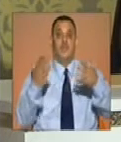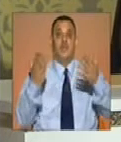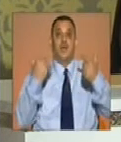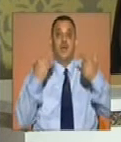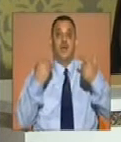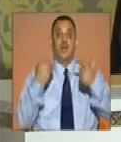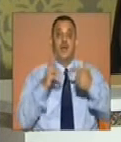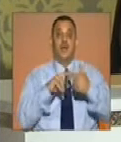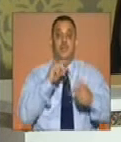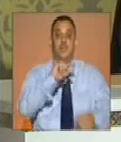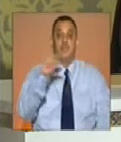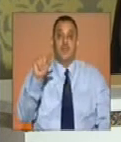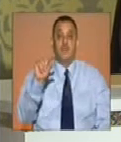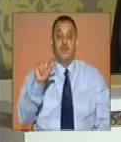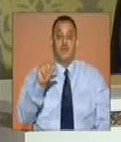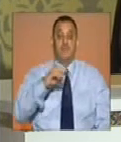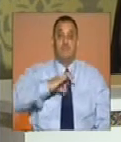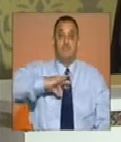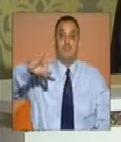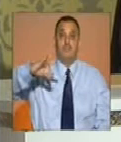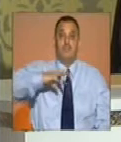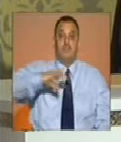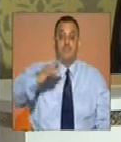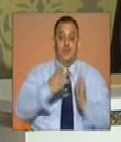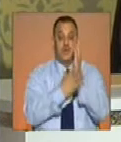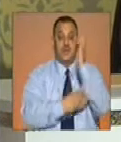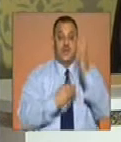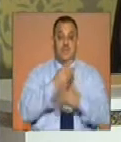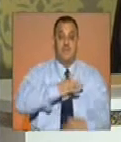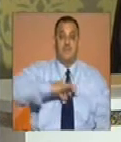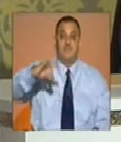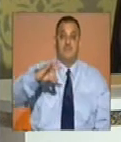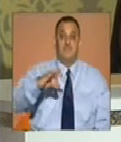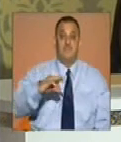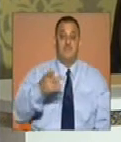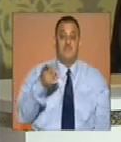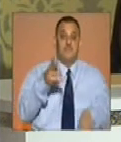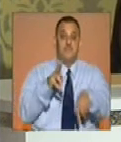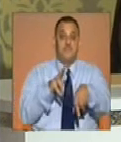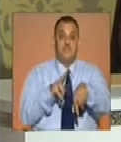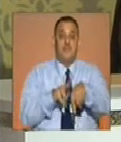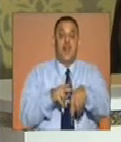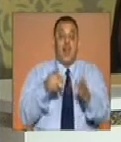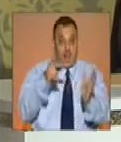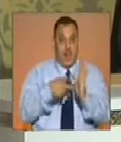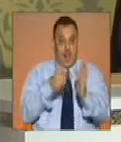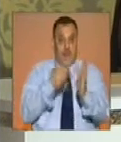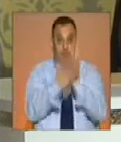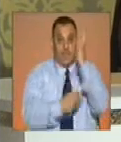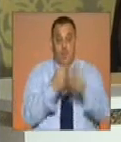الهواء اللي يطلع مع الغازات يعني، وعندما أتوضأ يطلع قصدي يعني كثير، هل أرجع